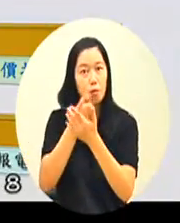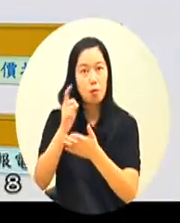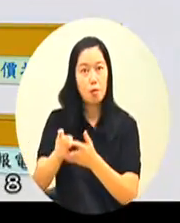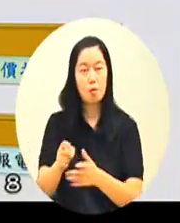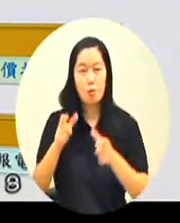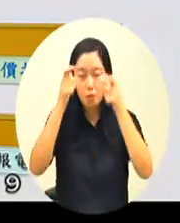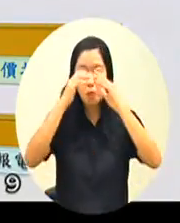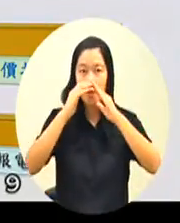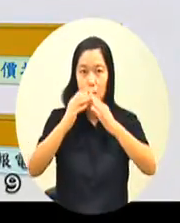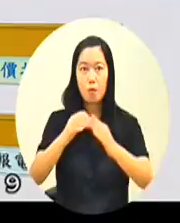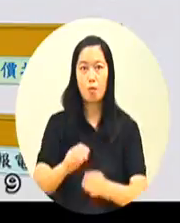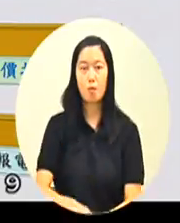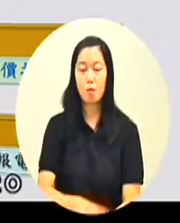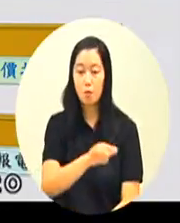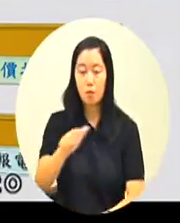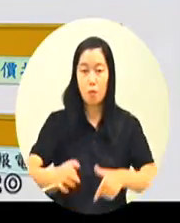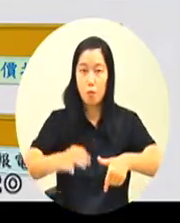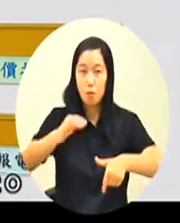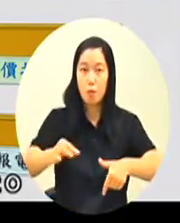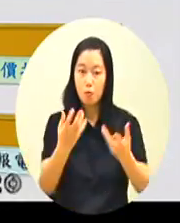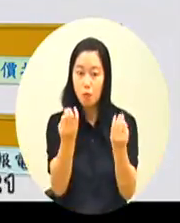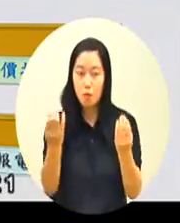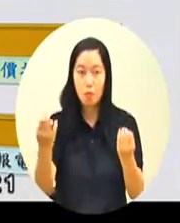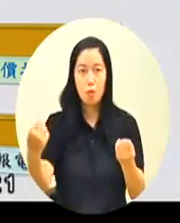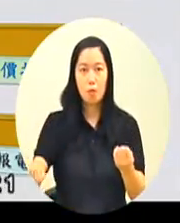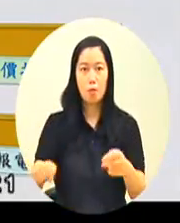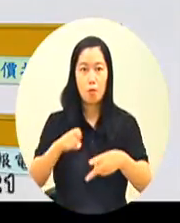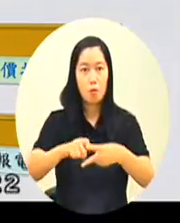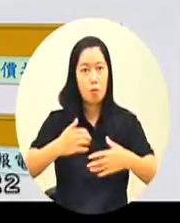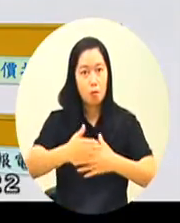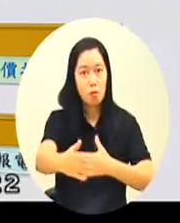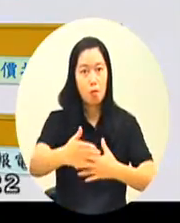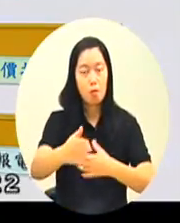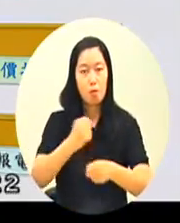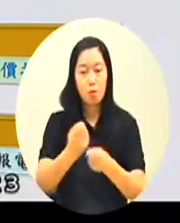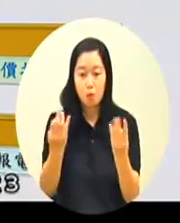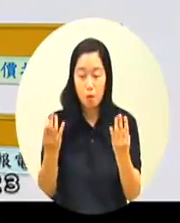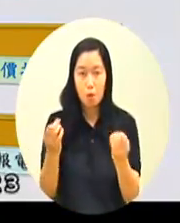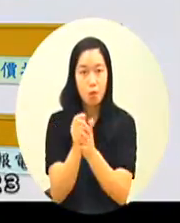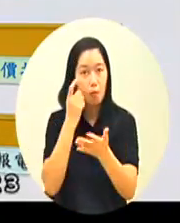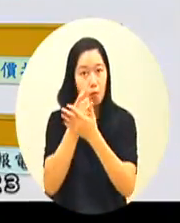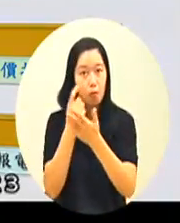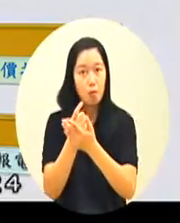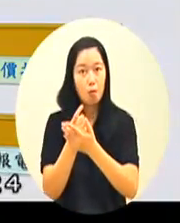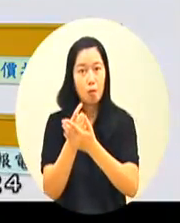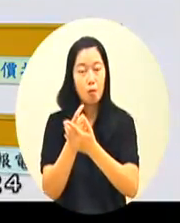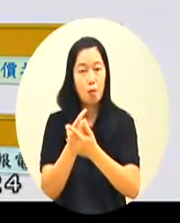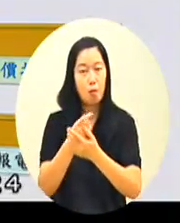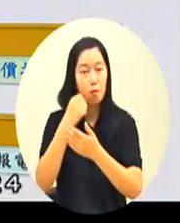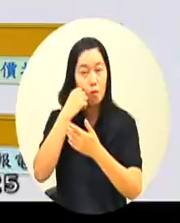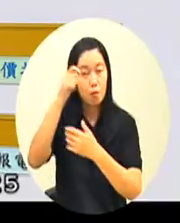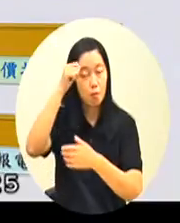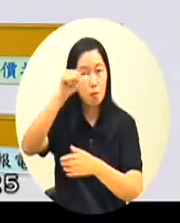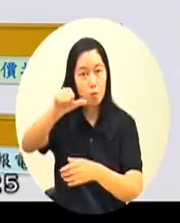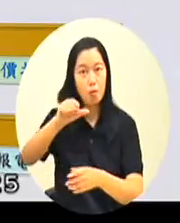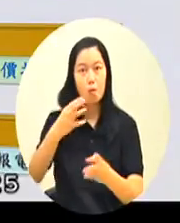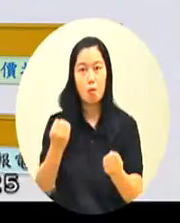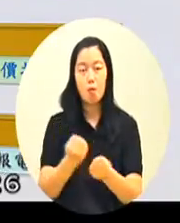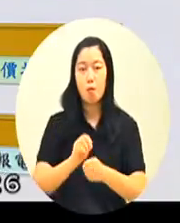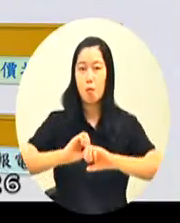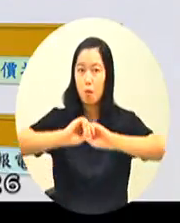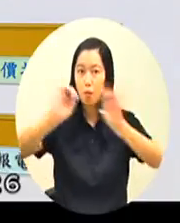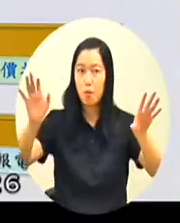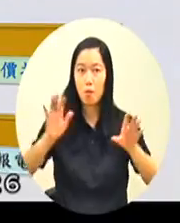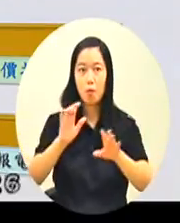者物价指数跟营造工程物价指数，那每个月5日会发布物价新闻稿，那